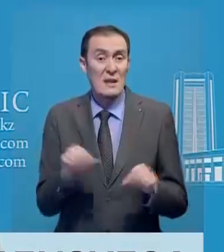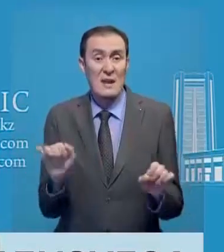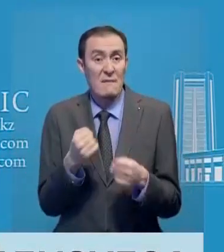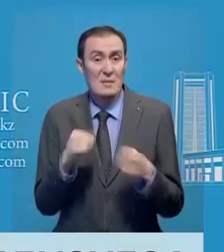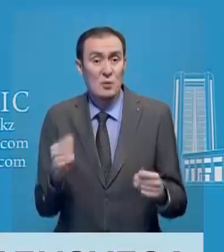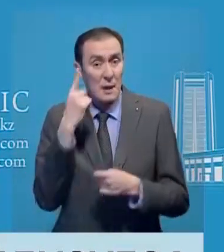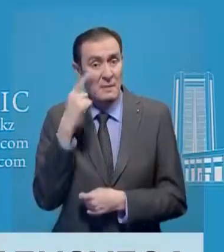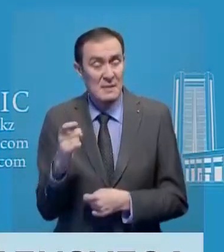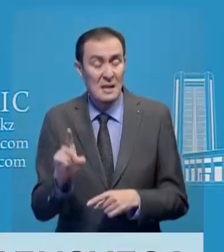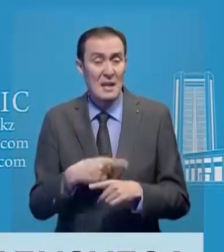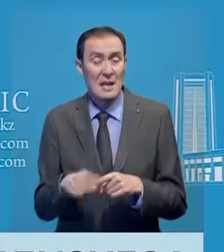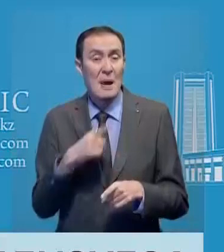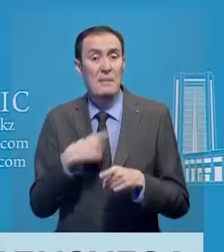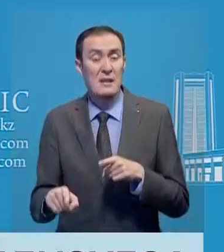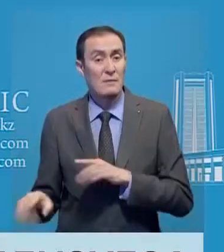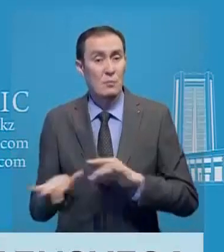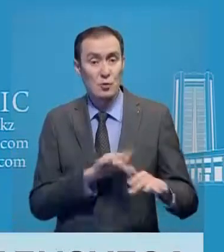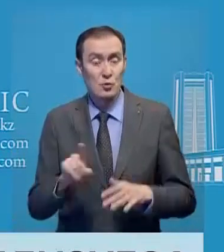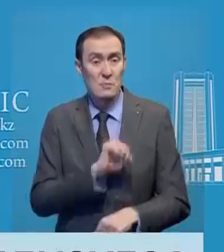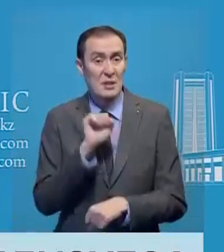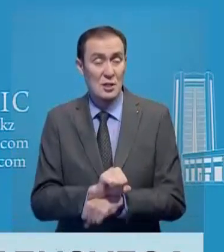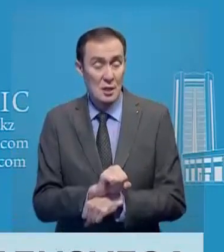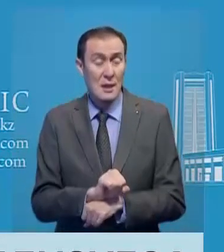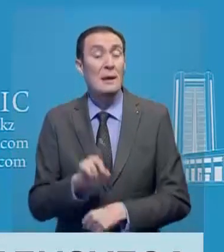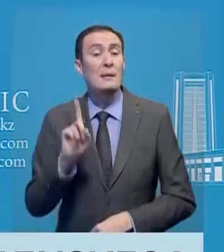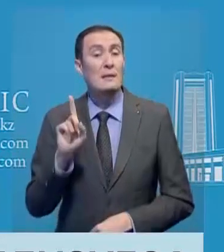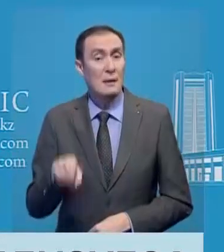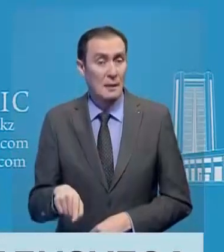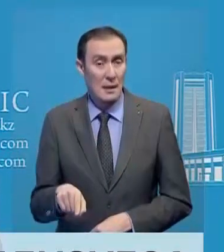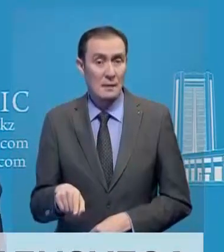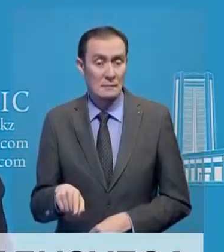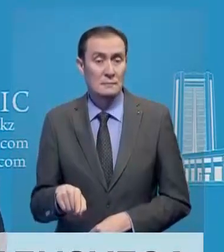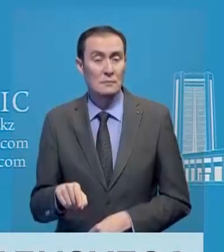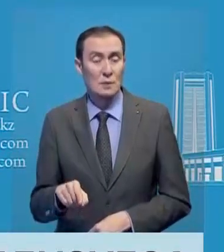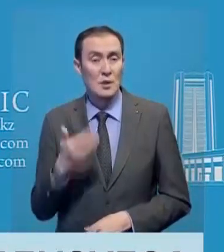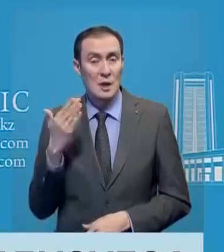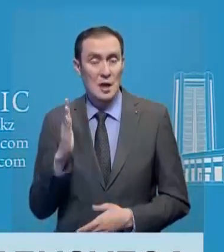оповестить, либо нужно это сделать оперативным путем, чтобы это все пресечь, тогда незваные гости будут.